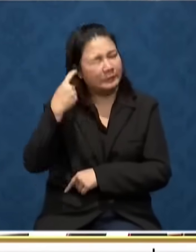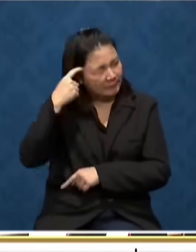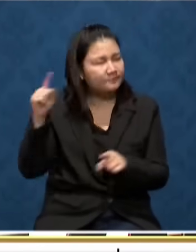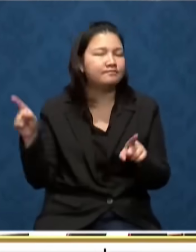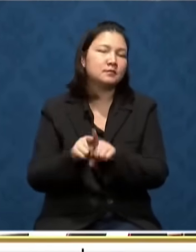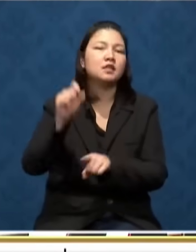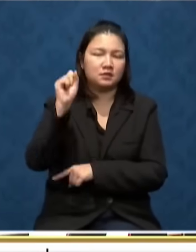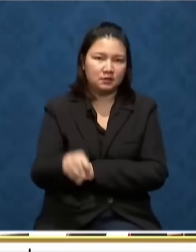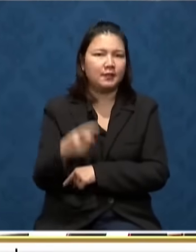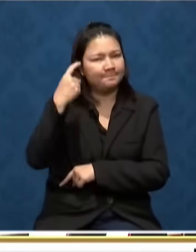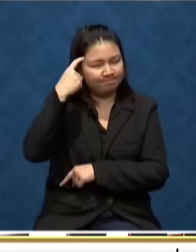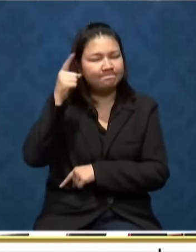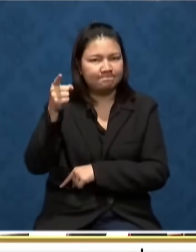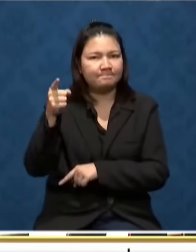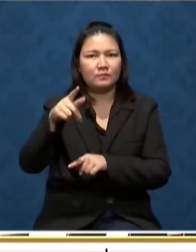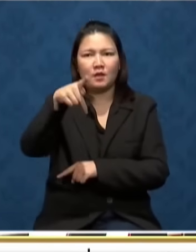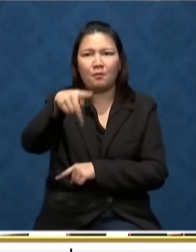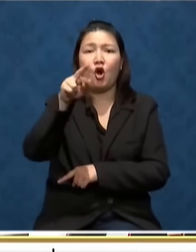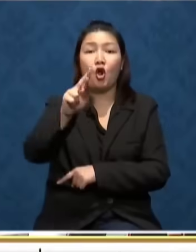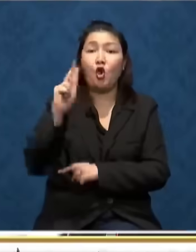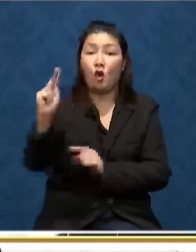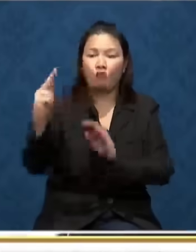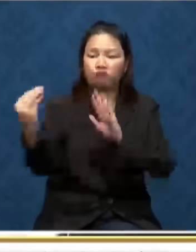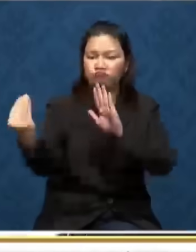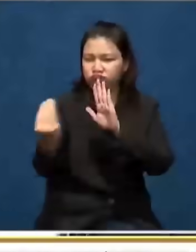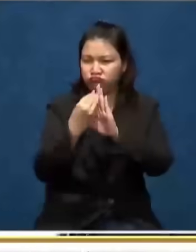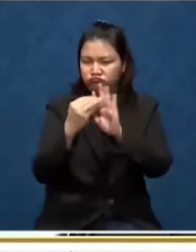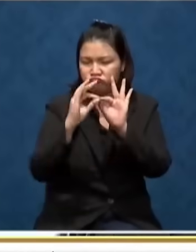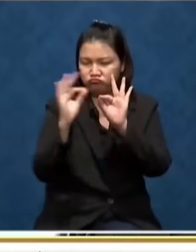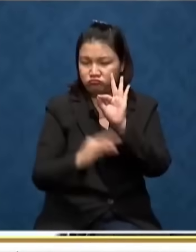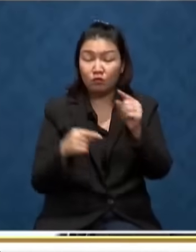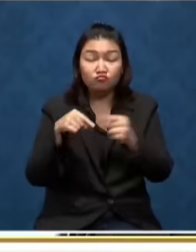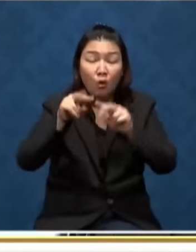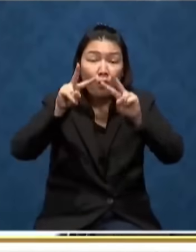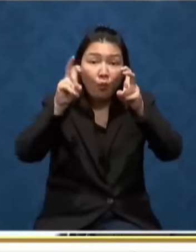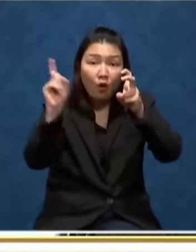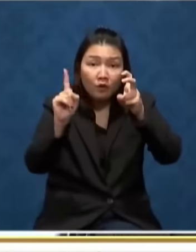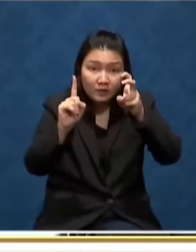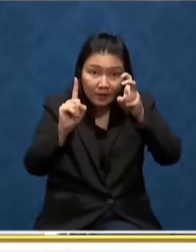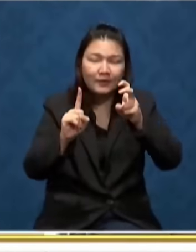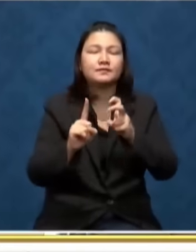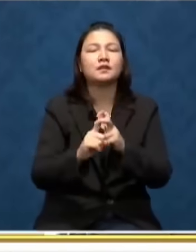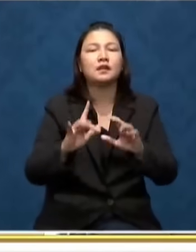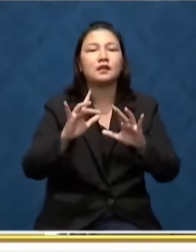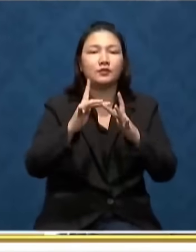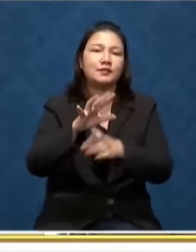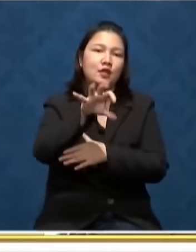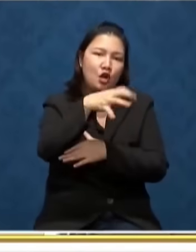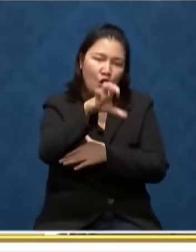อย่างยิ่งกับการตราพระราชกำหนดมาตรการป้องกันและปราบปรามอาชญากรรมทางเทคโนโลยีพ.ศ